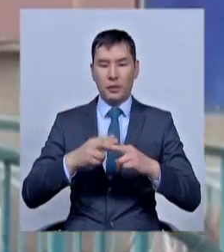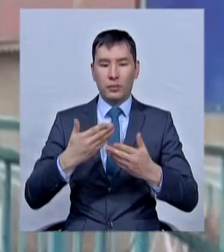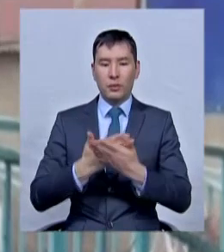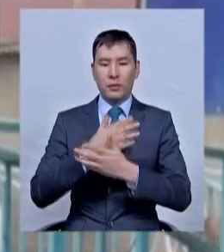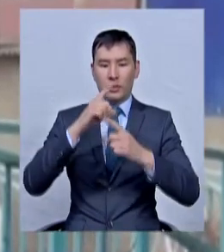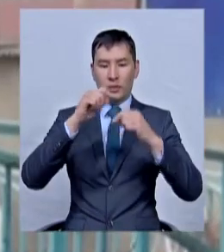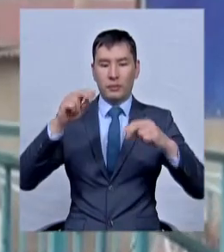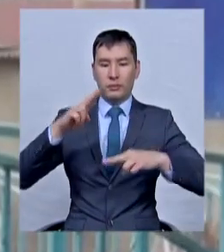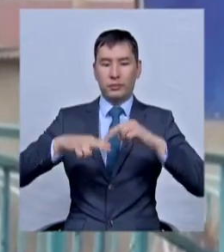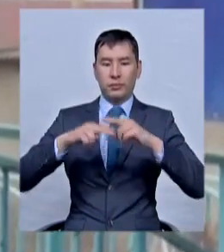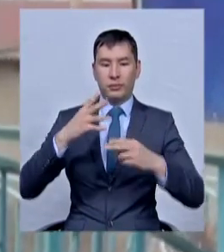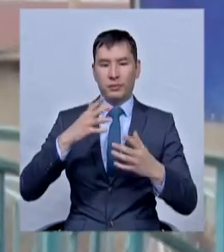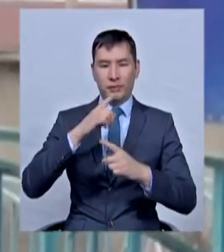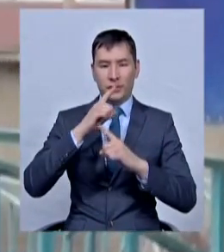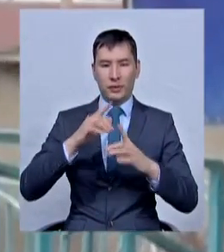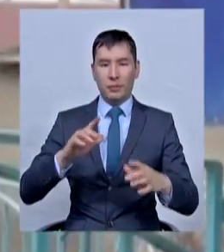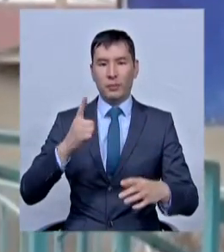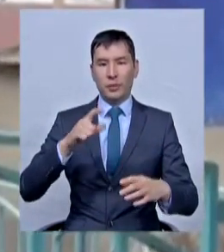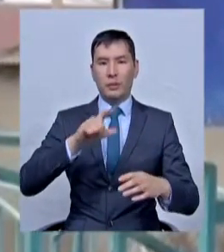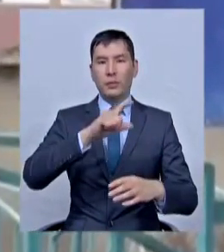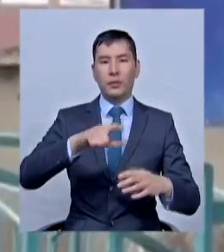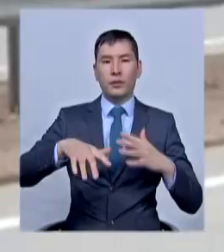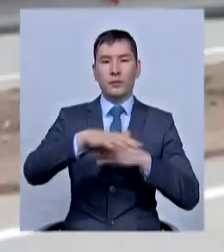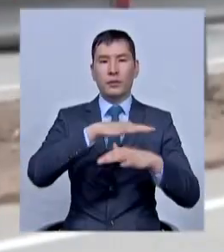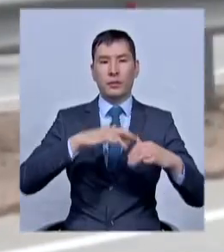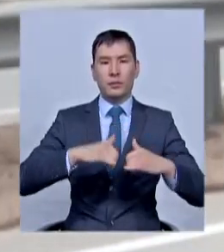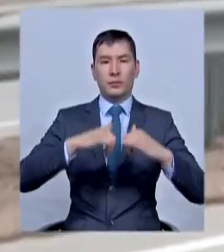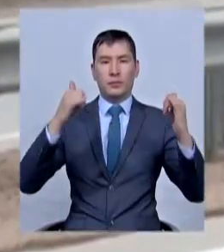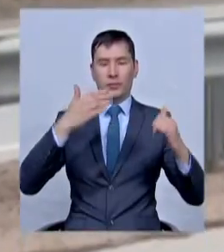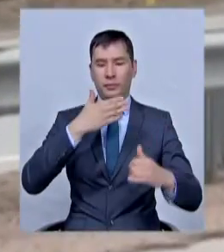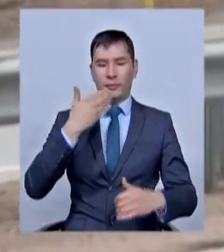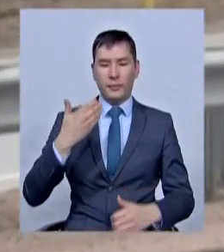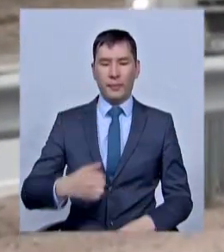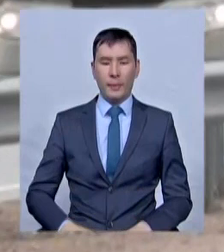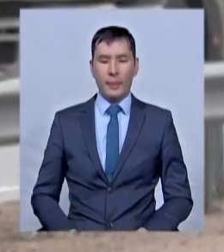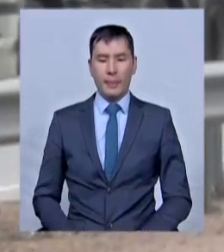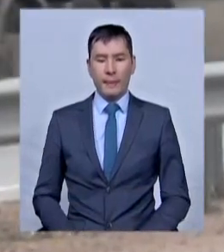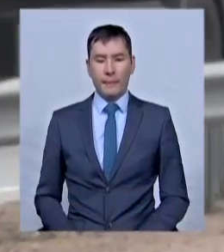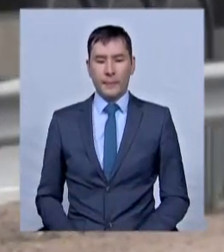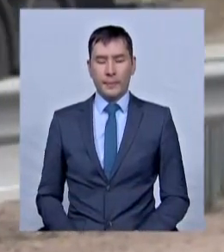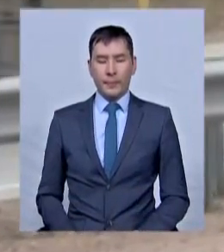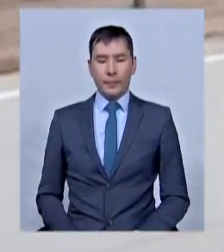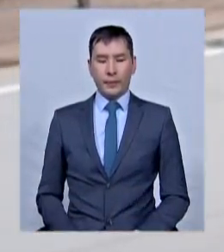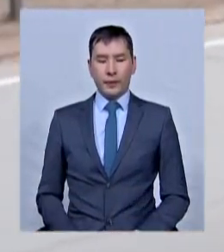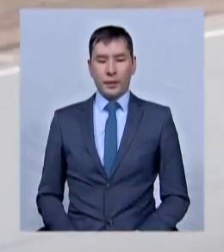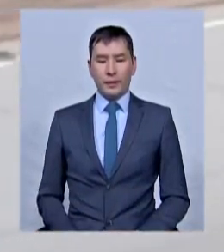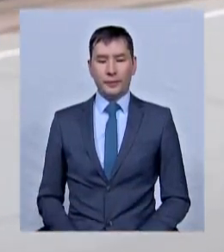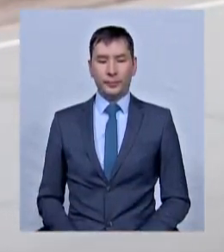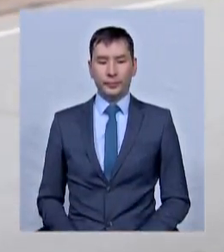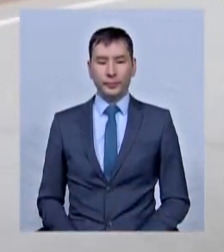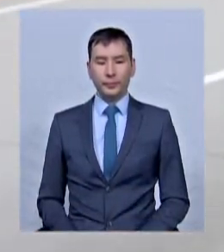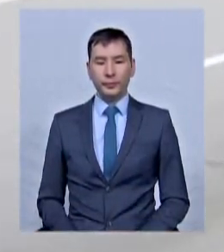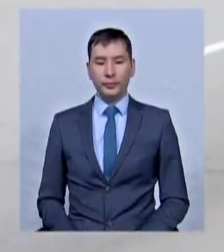себебі мұнда халық санында өсім жоқ. 2014-тегі сметалық жобаның тендер болса сотта жатыр. Сотсыз